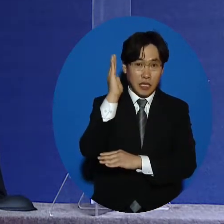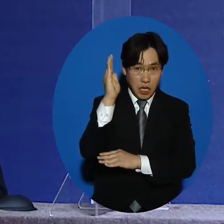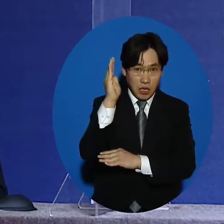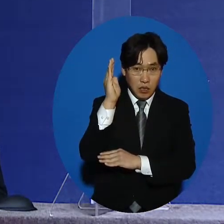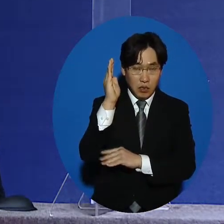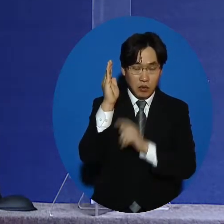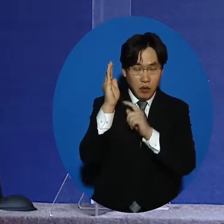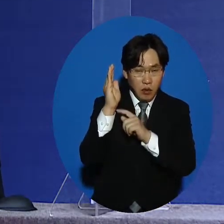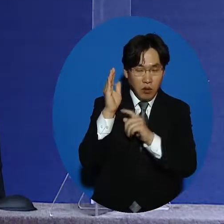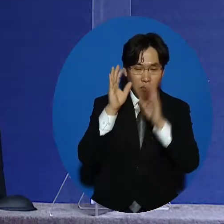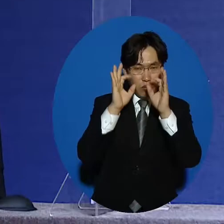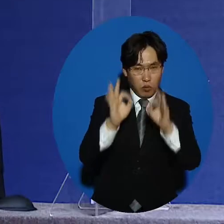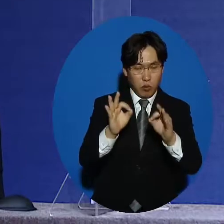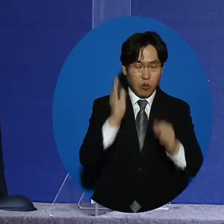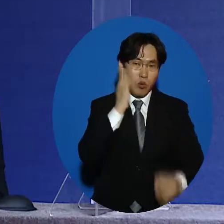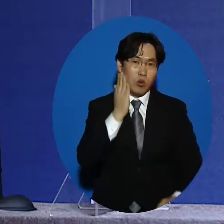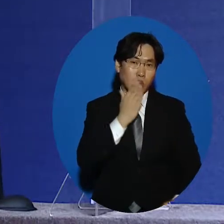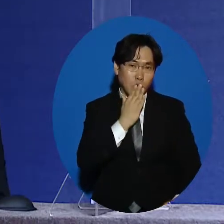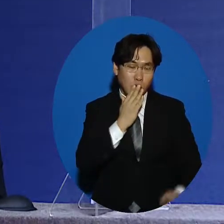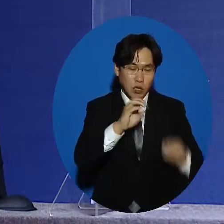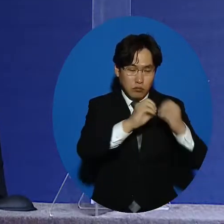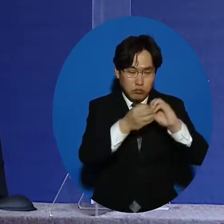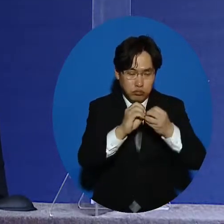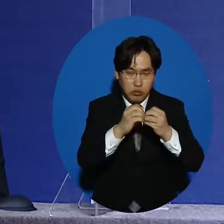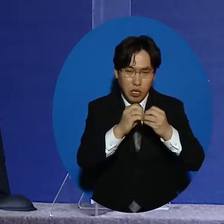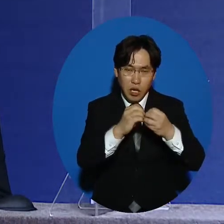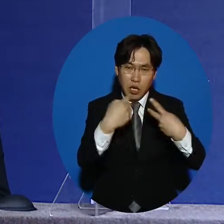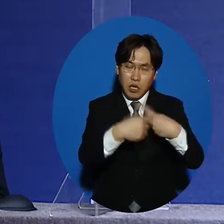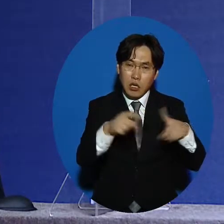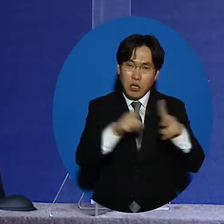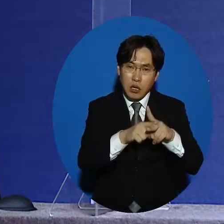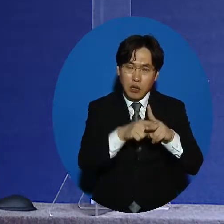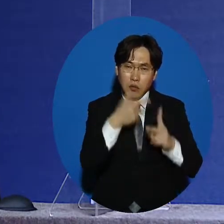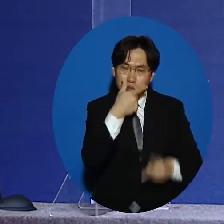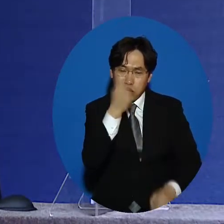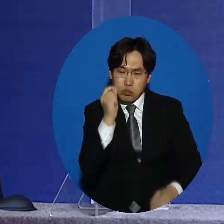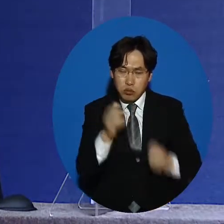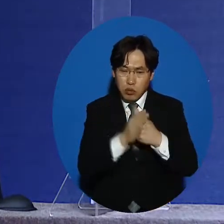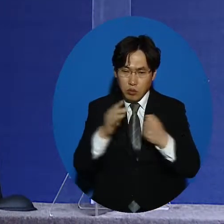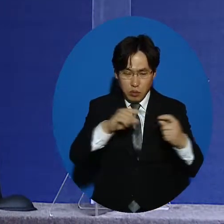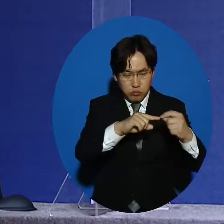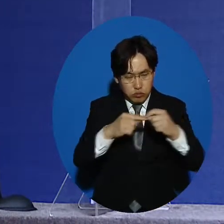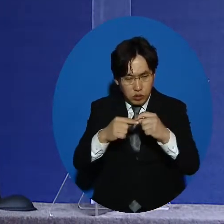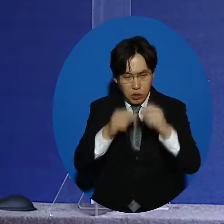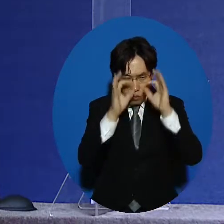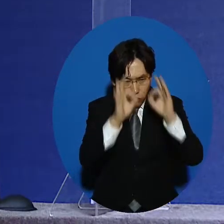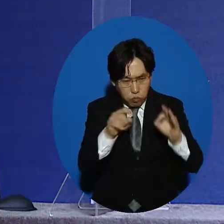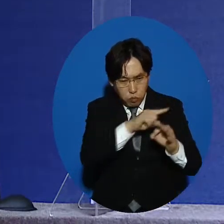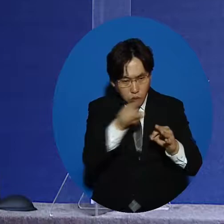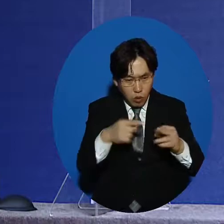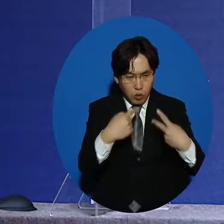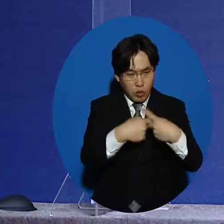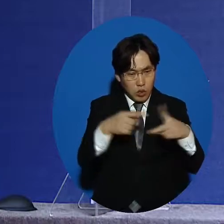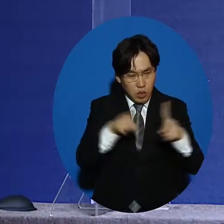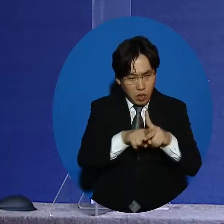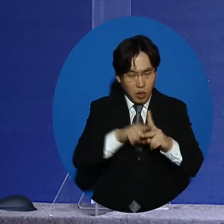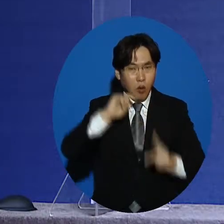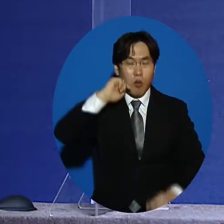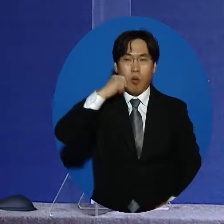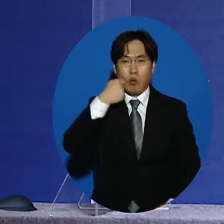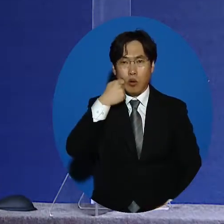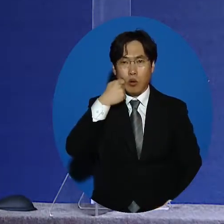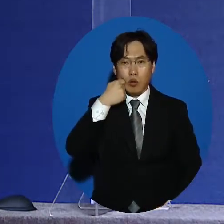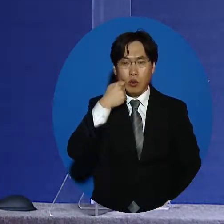때 농아인들이 문해 능력이 없어서 위급 상황에서 어떤 생명권,